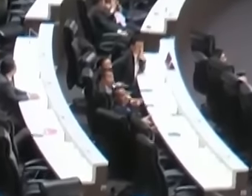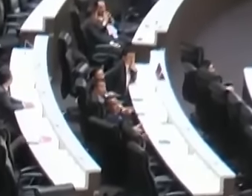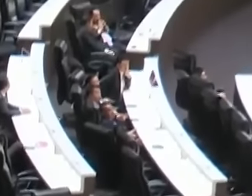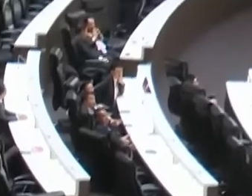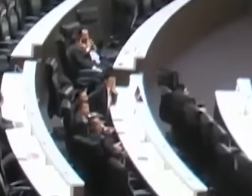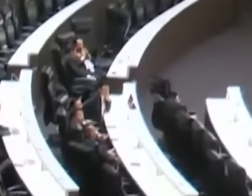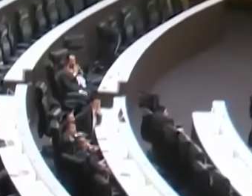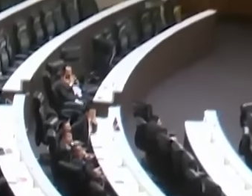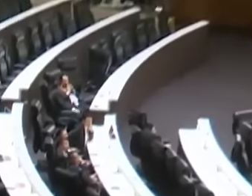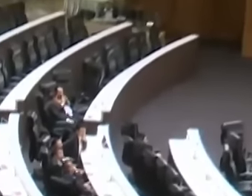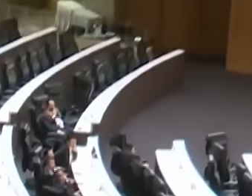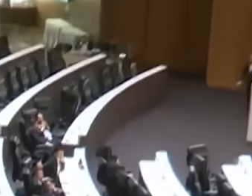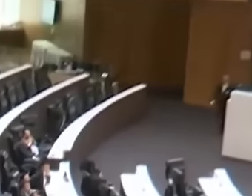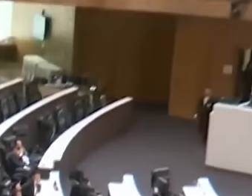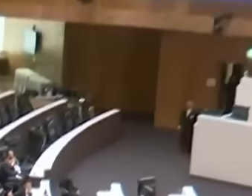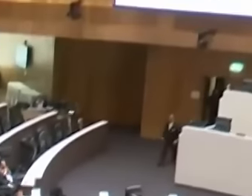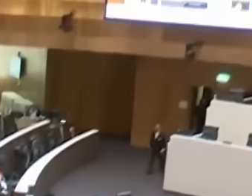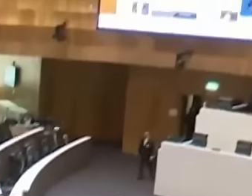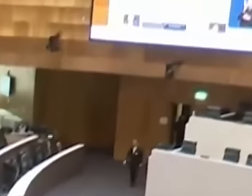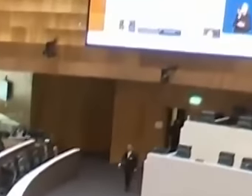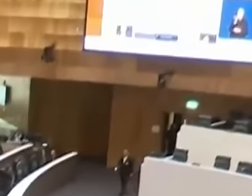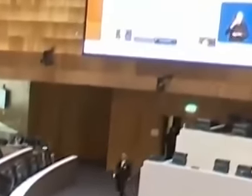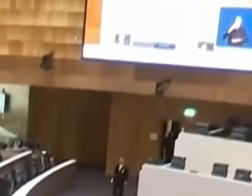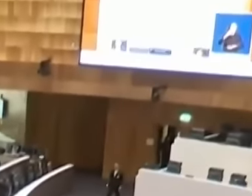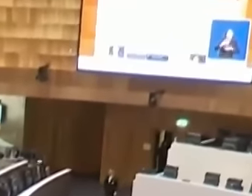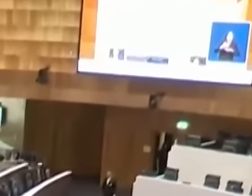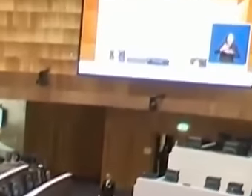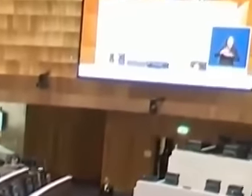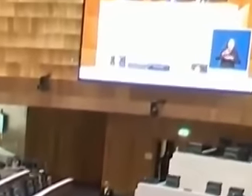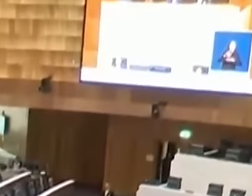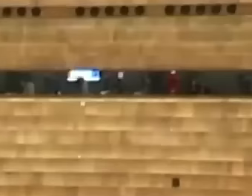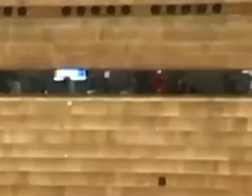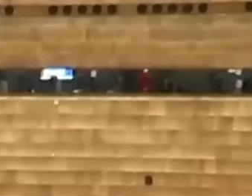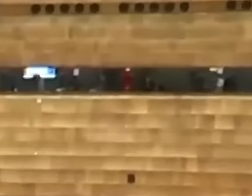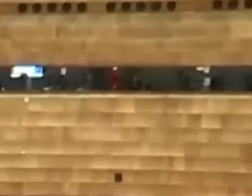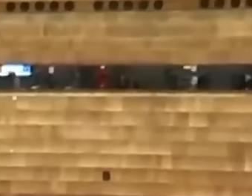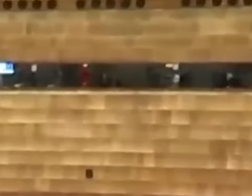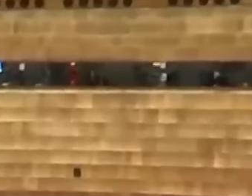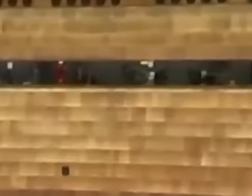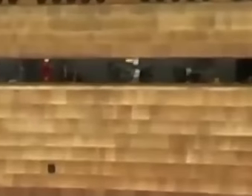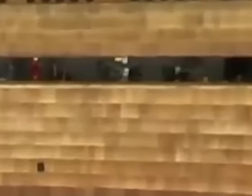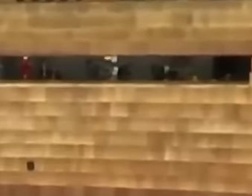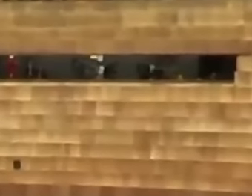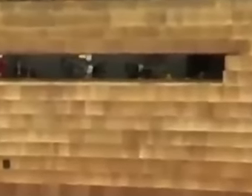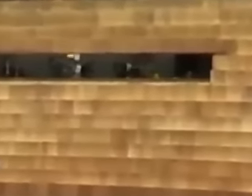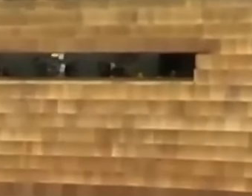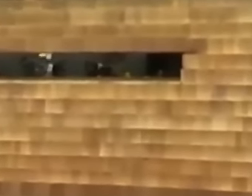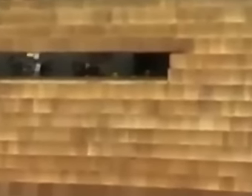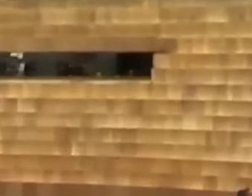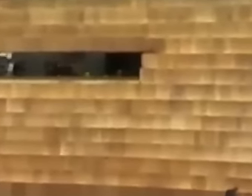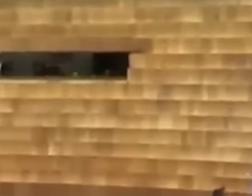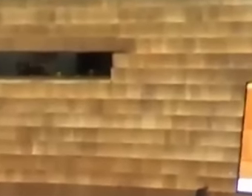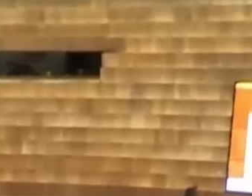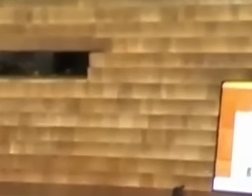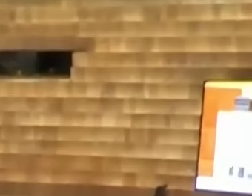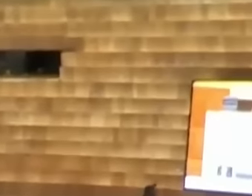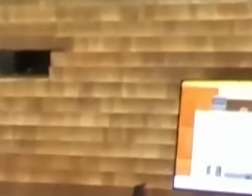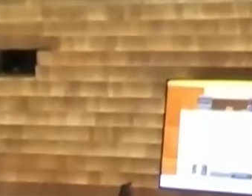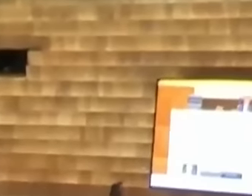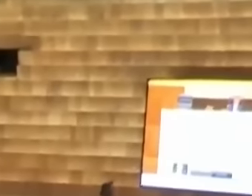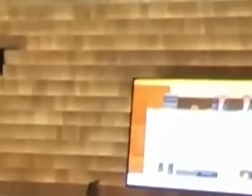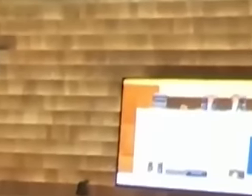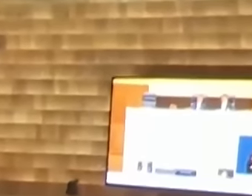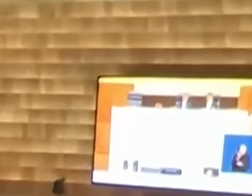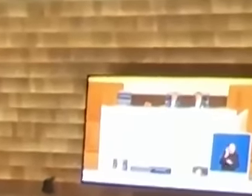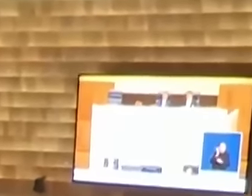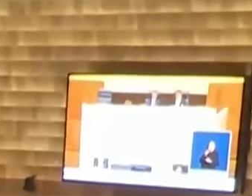เหมือนกับไฟกันเล็ก ๆ นะฮะก็ไม่มีการอภิปรายแดงสิ้นก็มีการเริ่มโหวตกันเลยแต่งานนี้นอกจากคะแนนท่วมท้นคะ